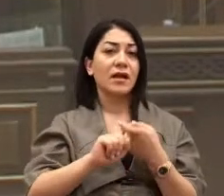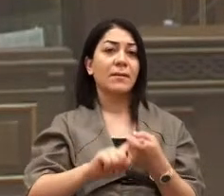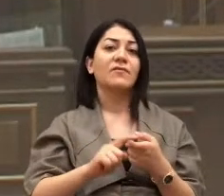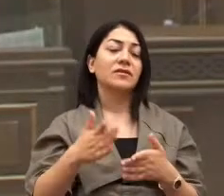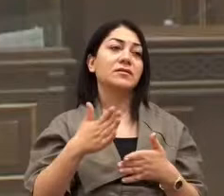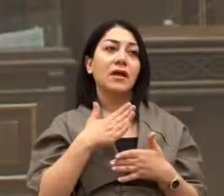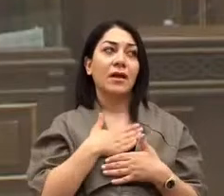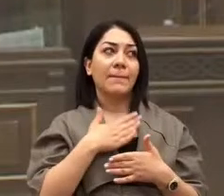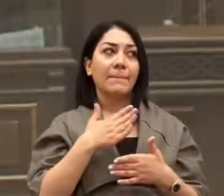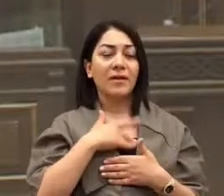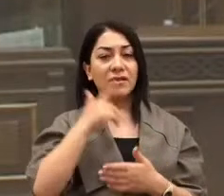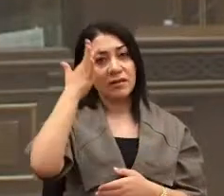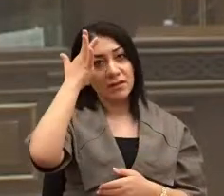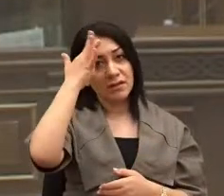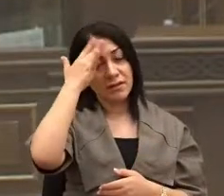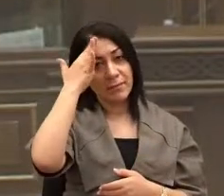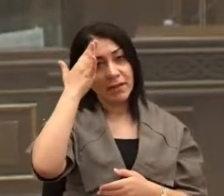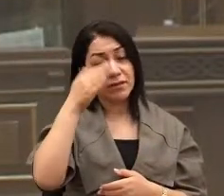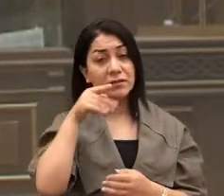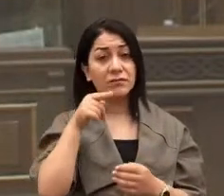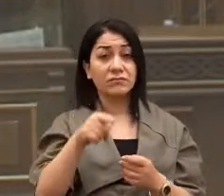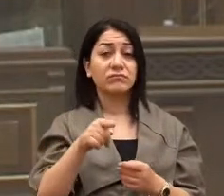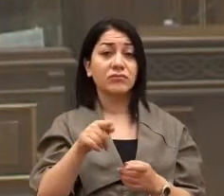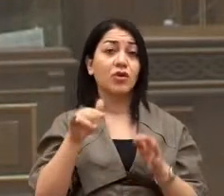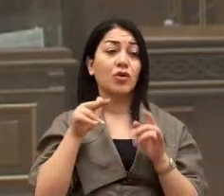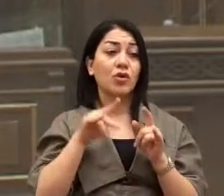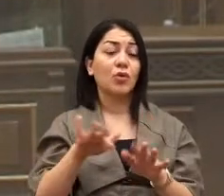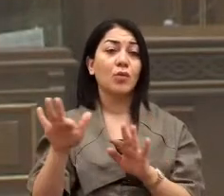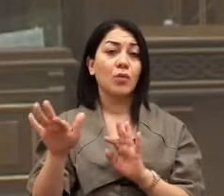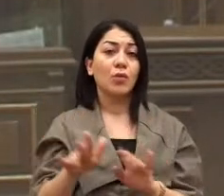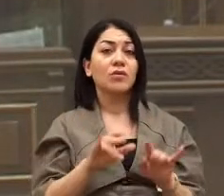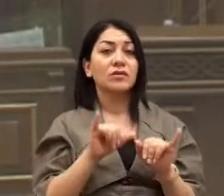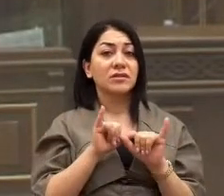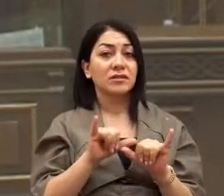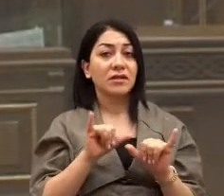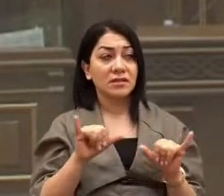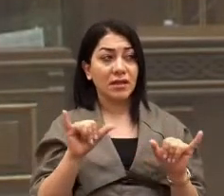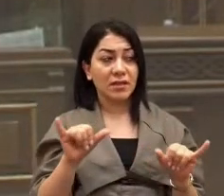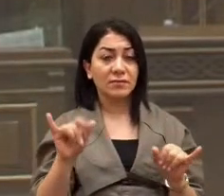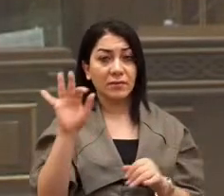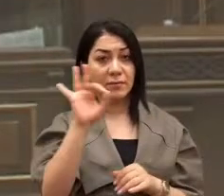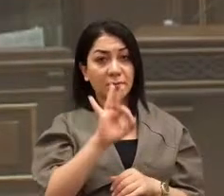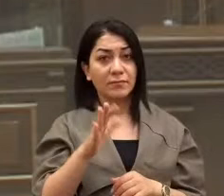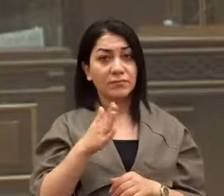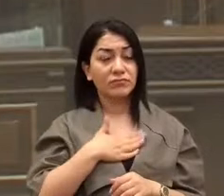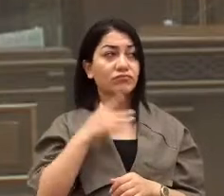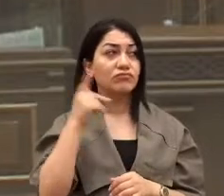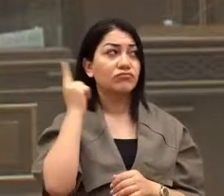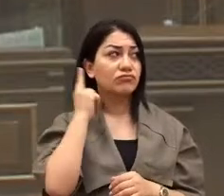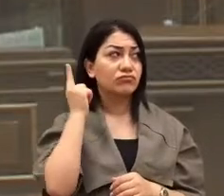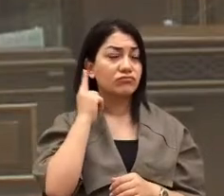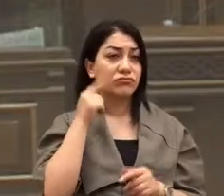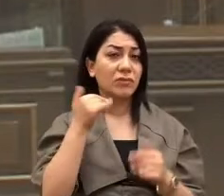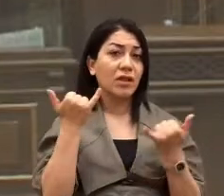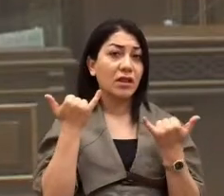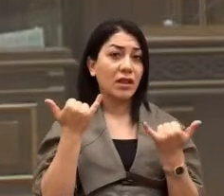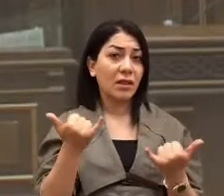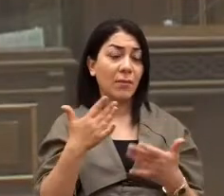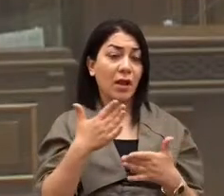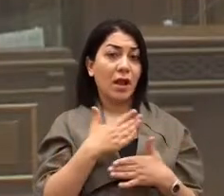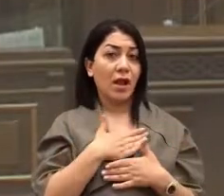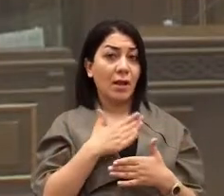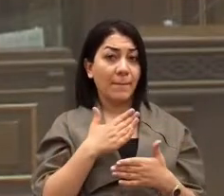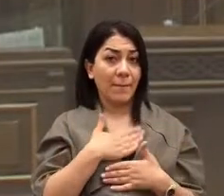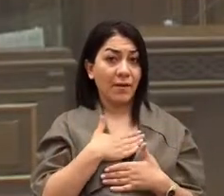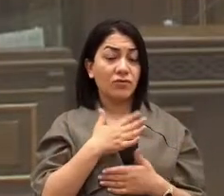կամավորության նպատակներին և դրա միջոցով գործունեության ընդլայմանը, շատացմանը։ Ըստ իմ տեղեկատվության, այս պահին